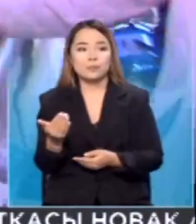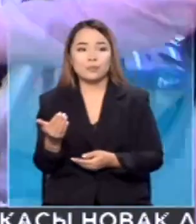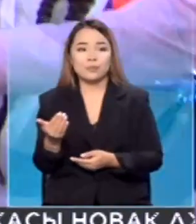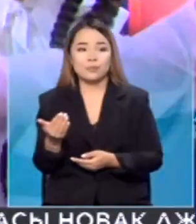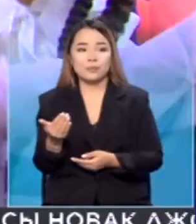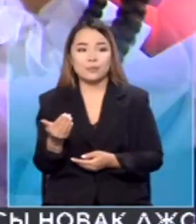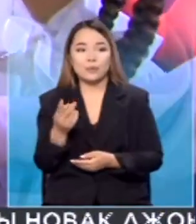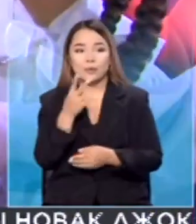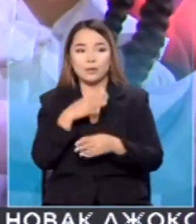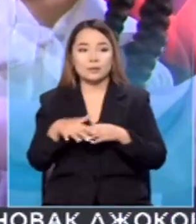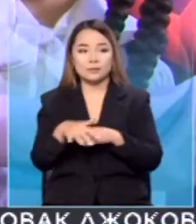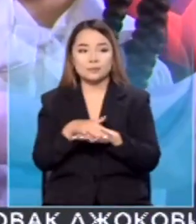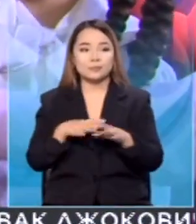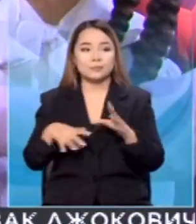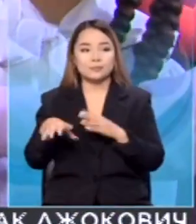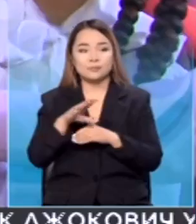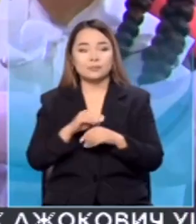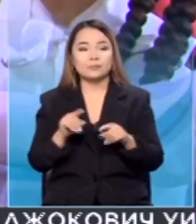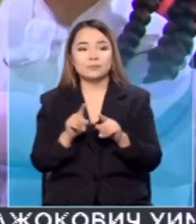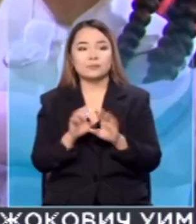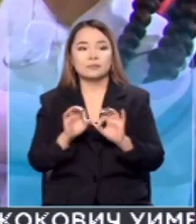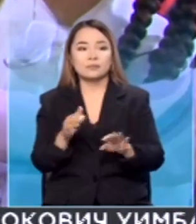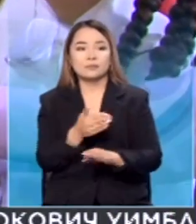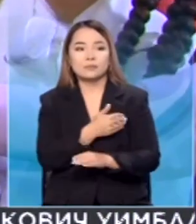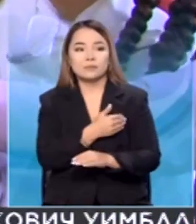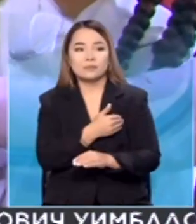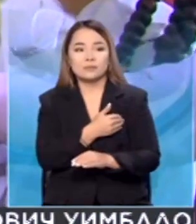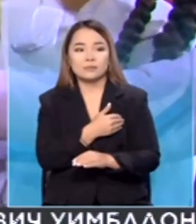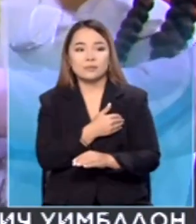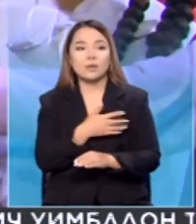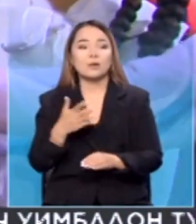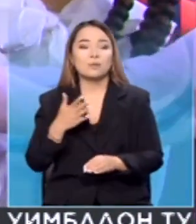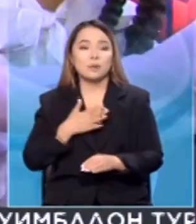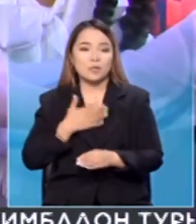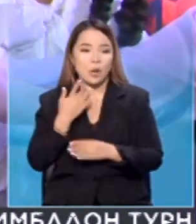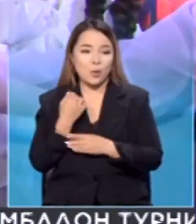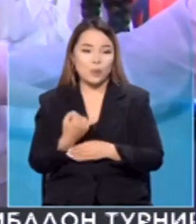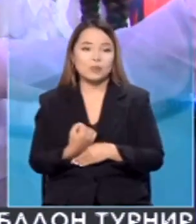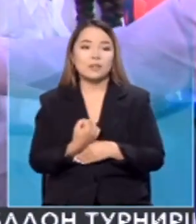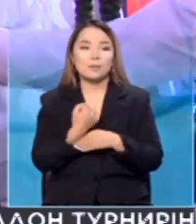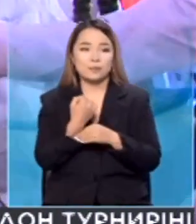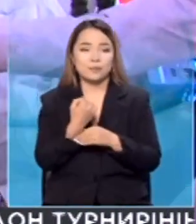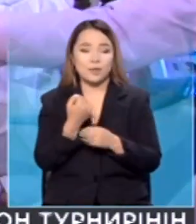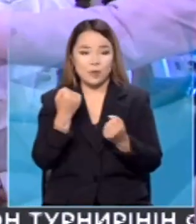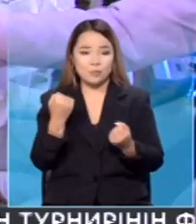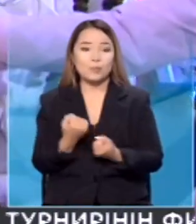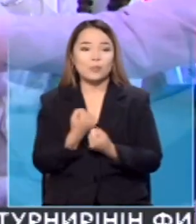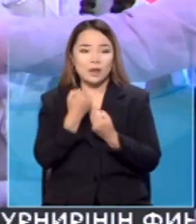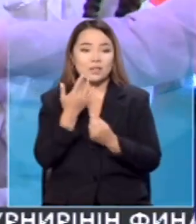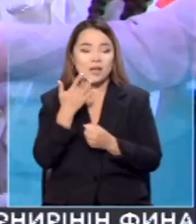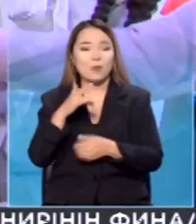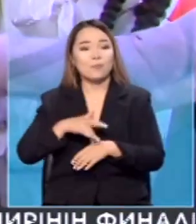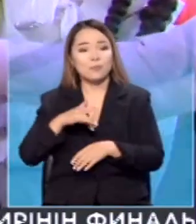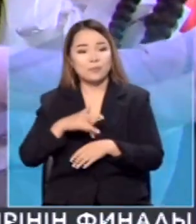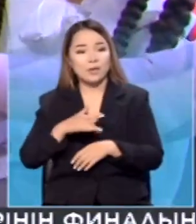Иә. Көрермендерге айтарымыз, бізді қолдап, бізге жанкүйер болып,